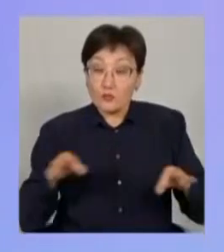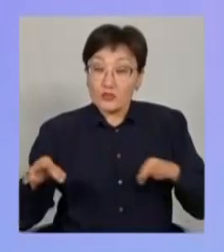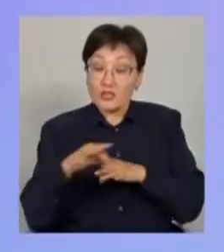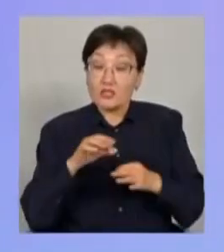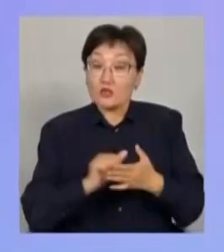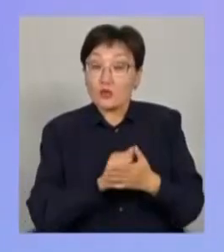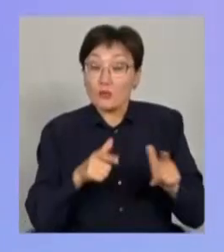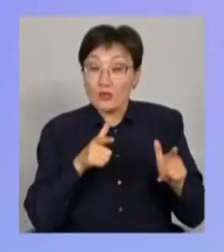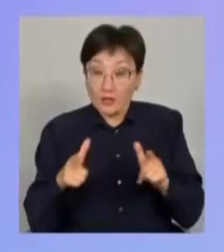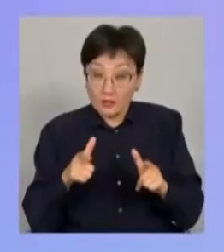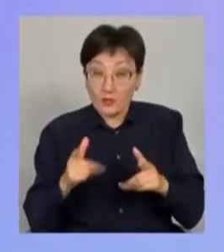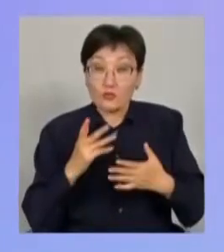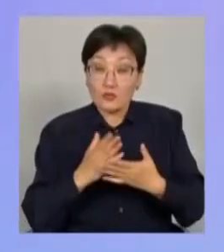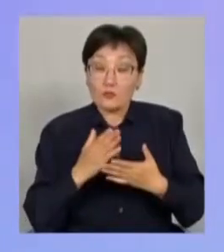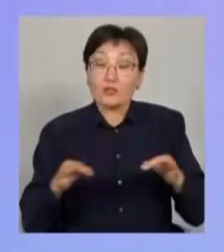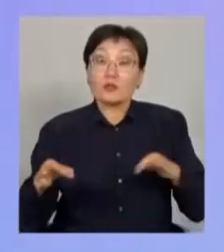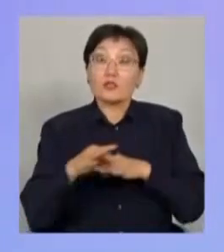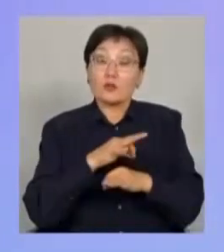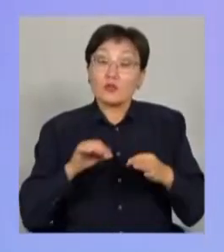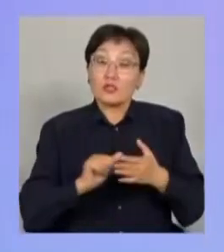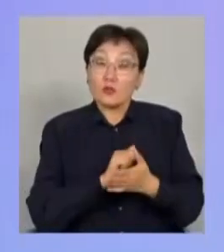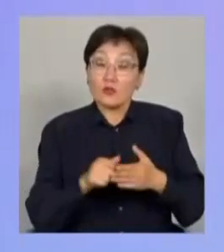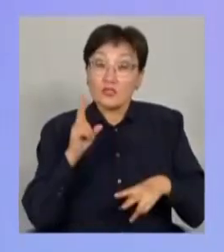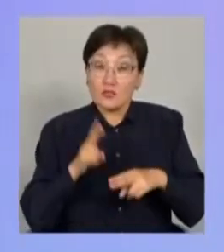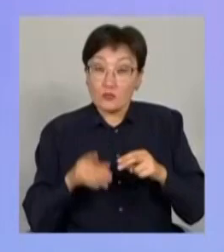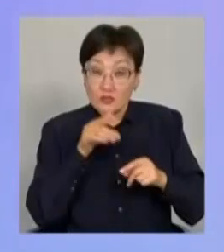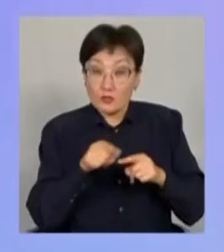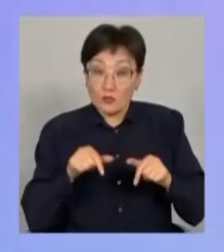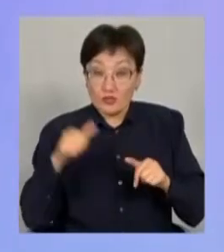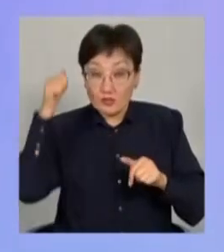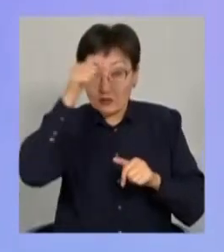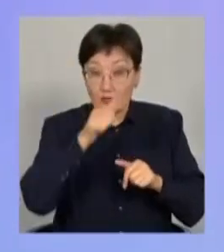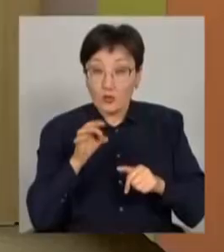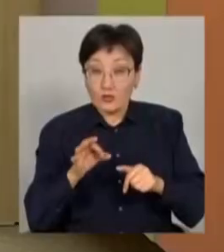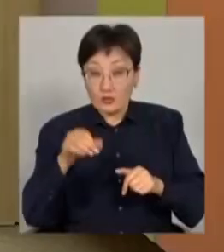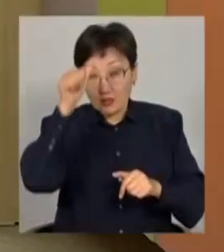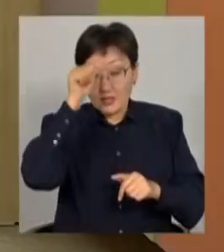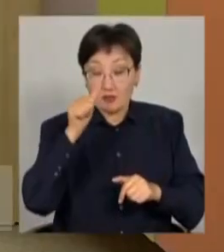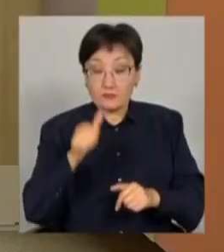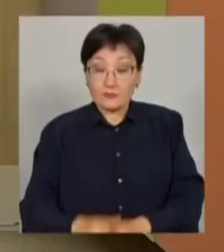сметалық құжаттама дайындалуда. Жобалау сметалық құжаттаманы аяқтау мерзімі осы жылдың қазан айы.